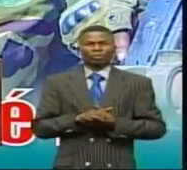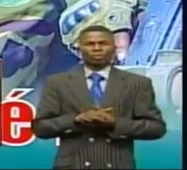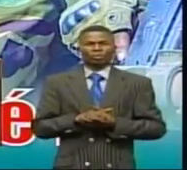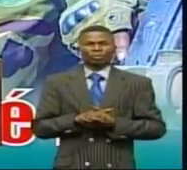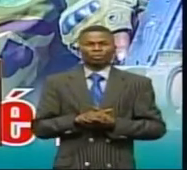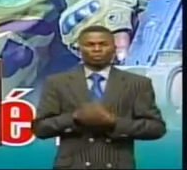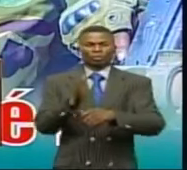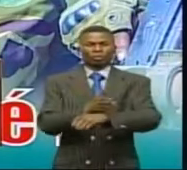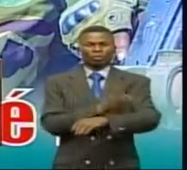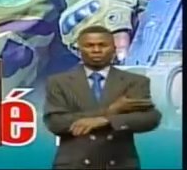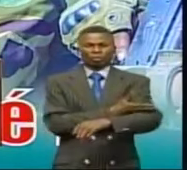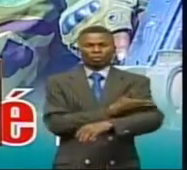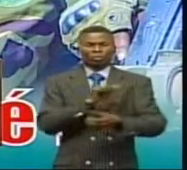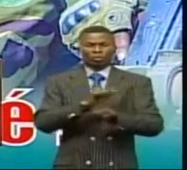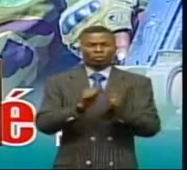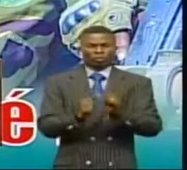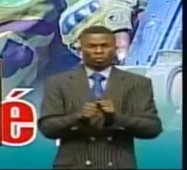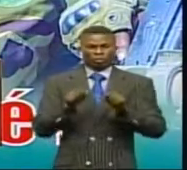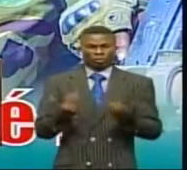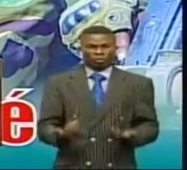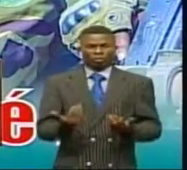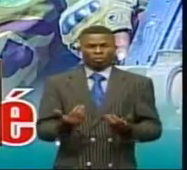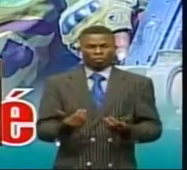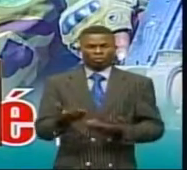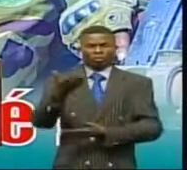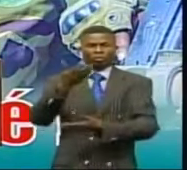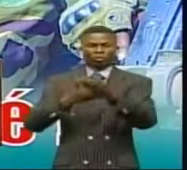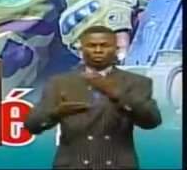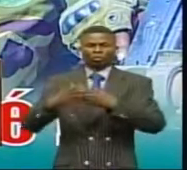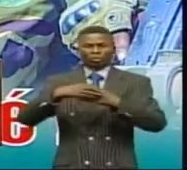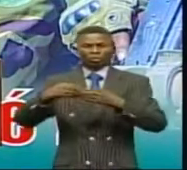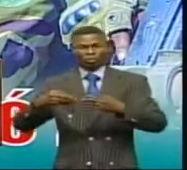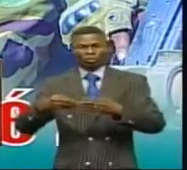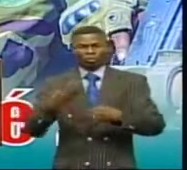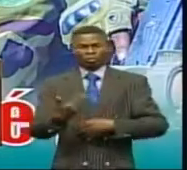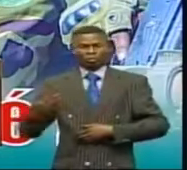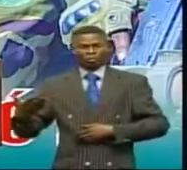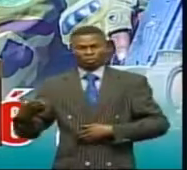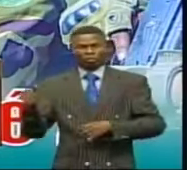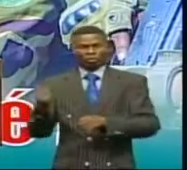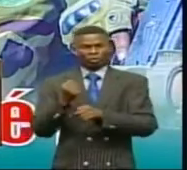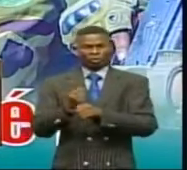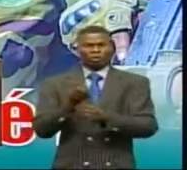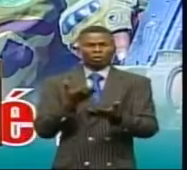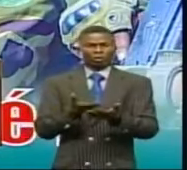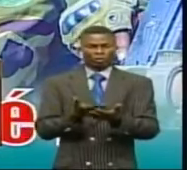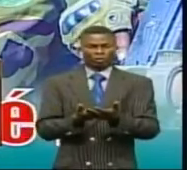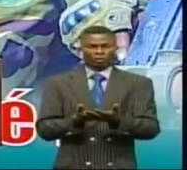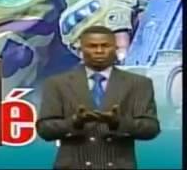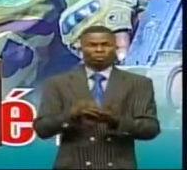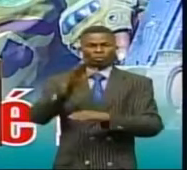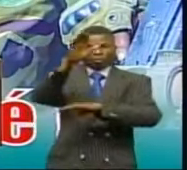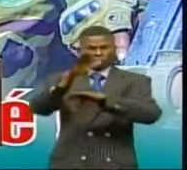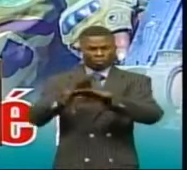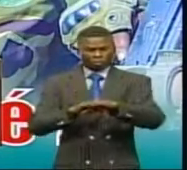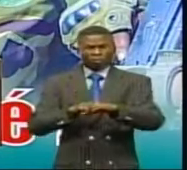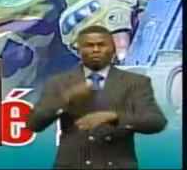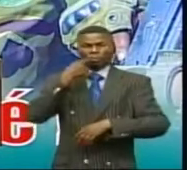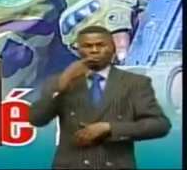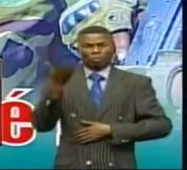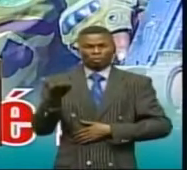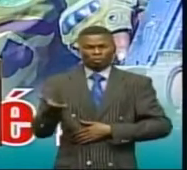Évolution de la situation récente sur les marchés d'échange ainsi que des biens et services. Invitée à prendre la parole,